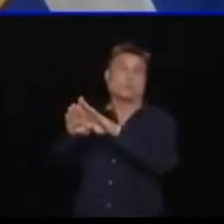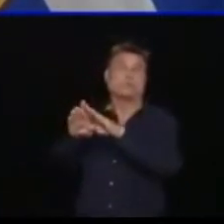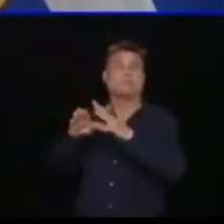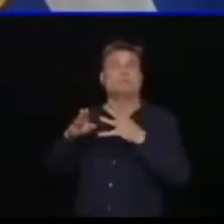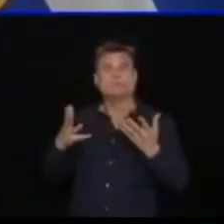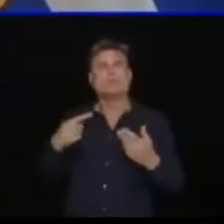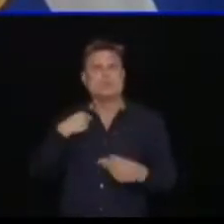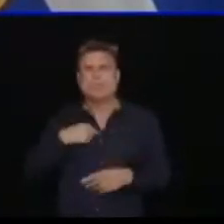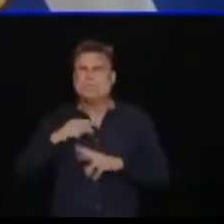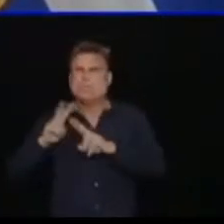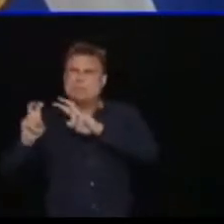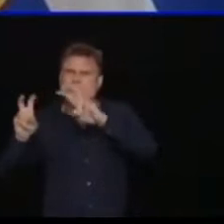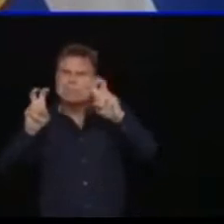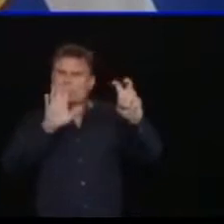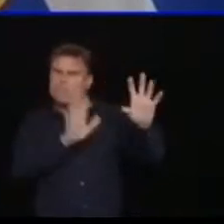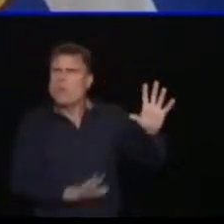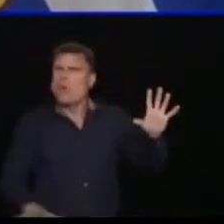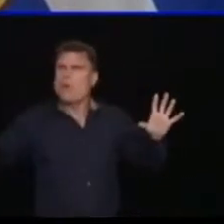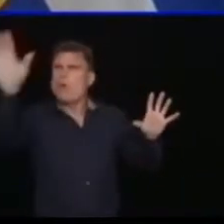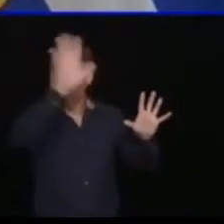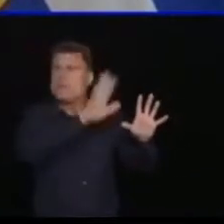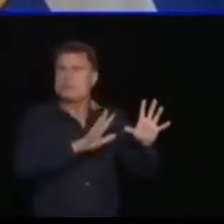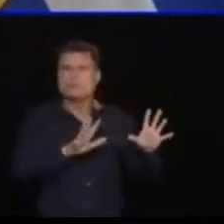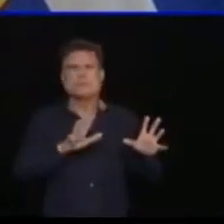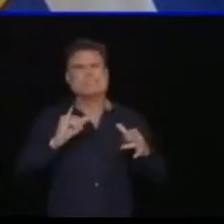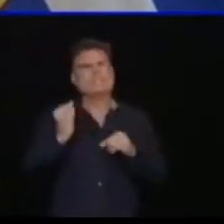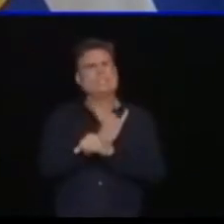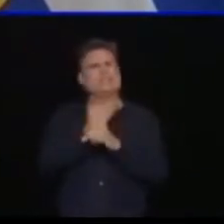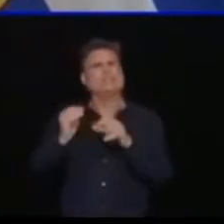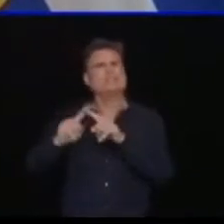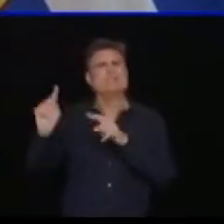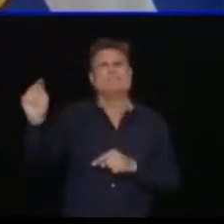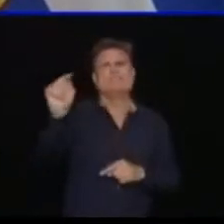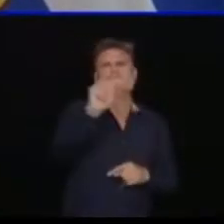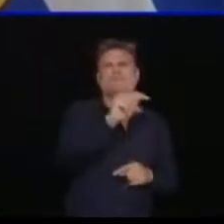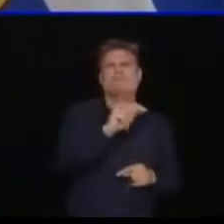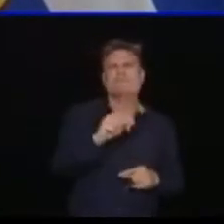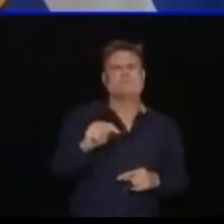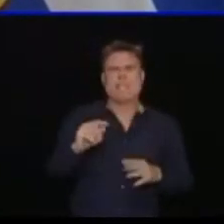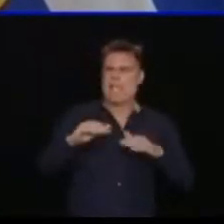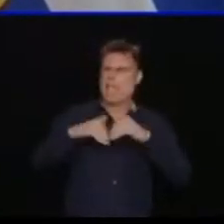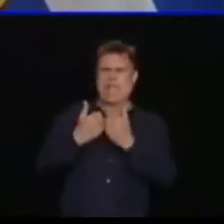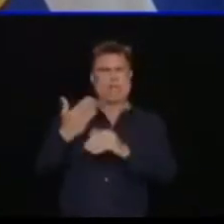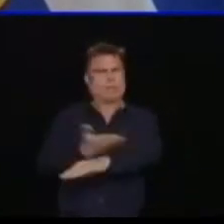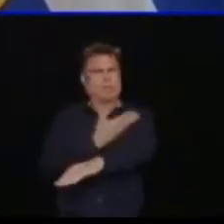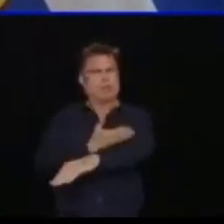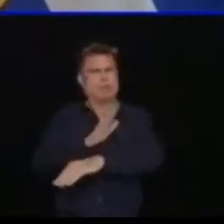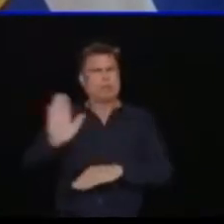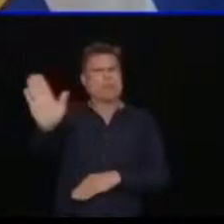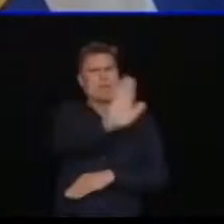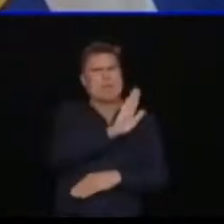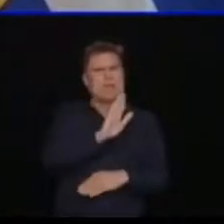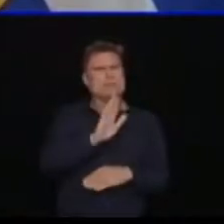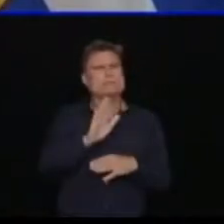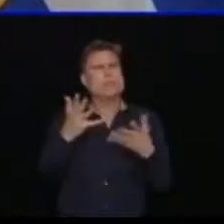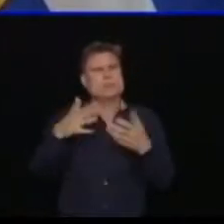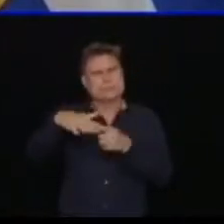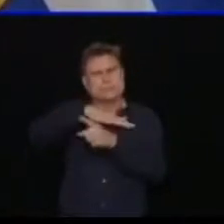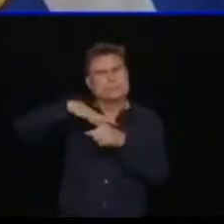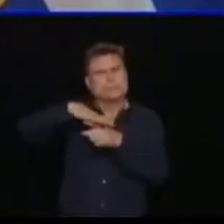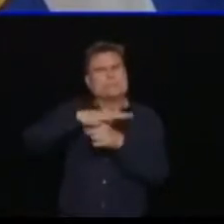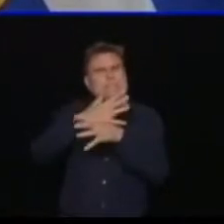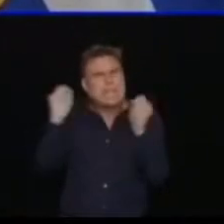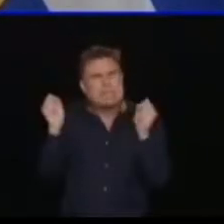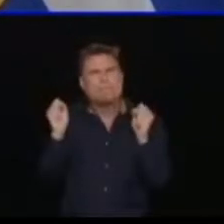recognizing the challenges that we've seen. So what we want to do 所以 is 我们 look 所 at 要做 where 的是 these transmission events are happening more commonly and look